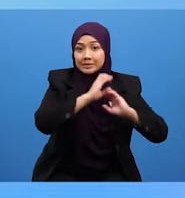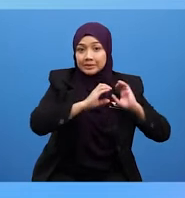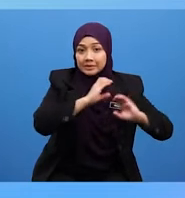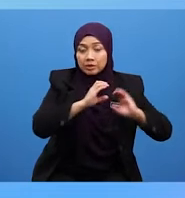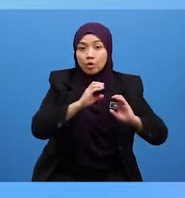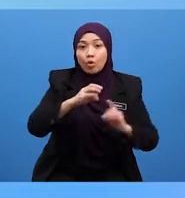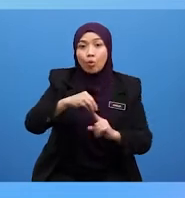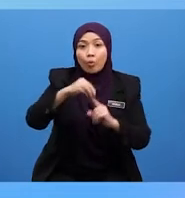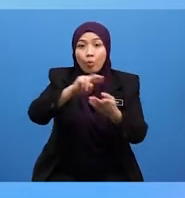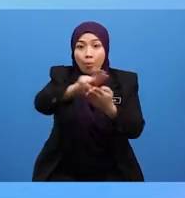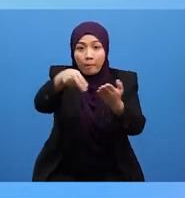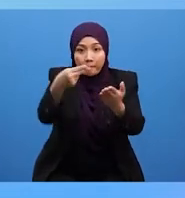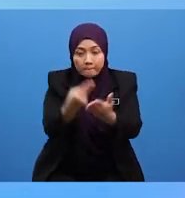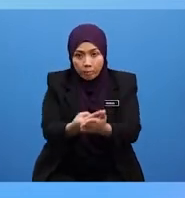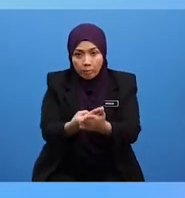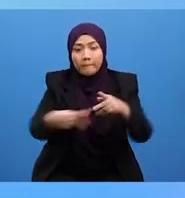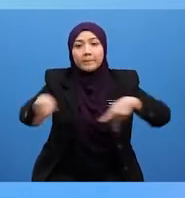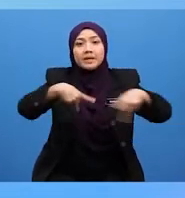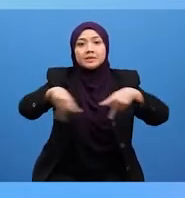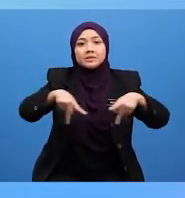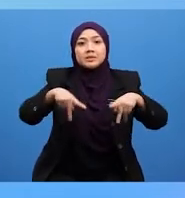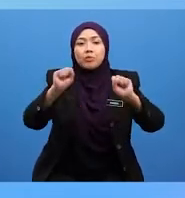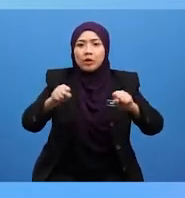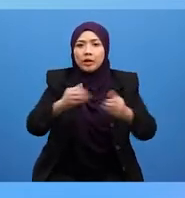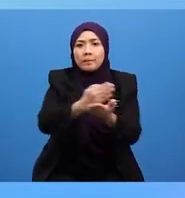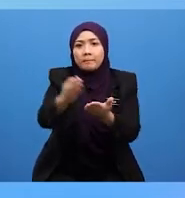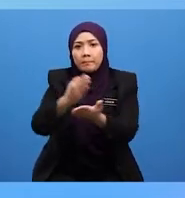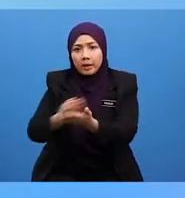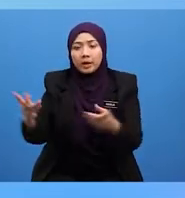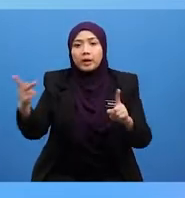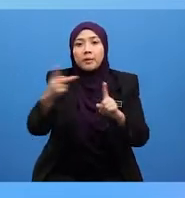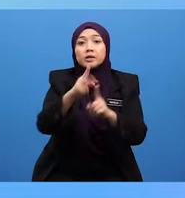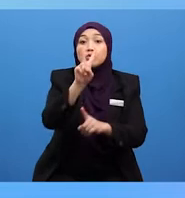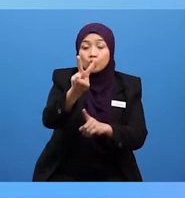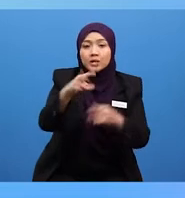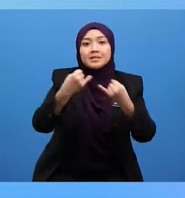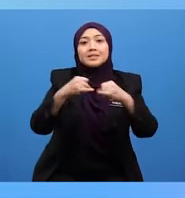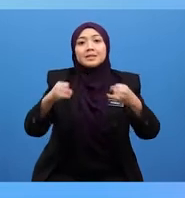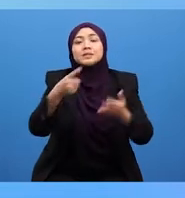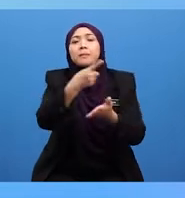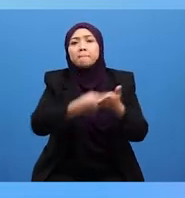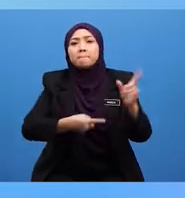umum, plastik dapat dibahagikan kepada dua, iaitu